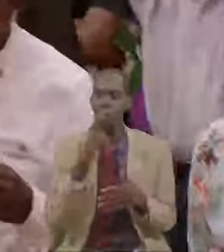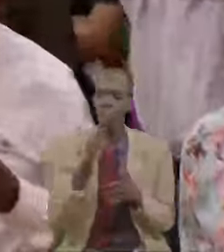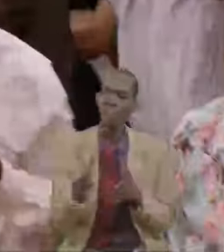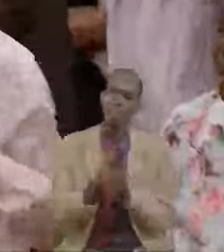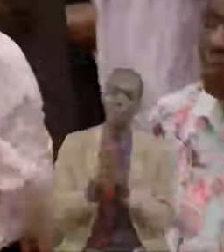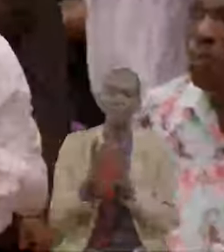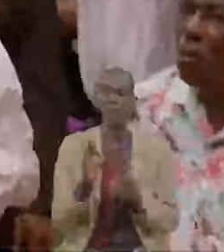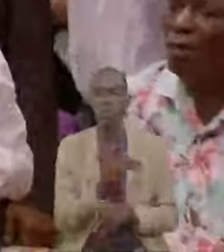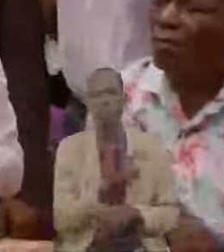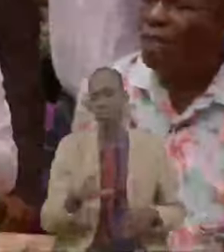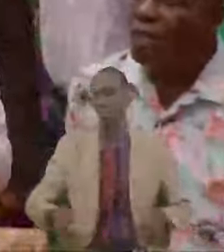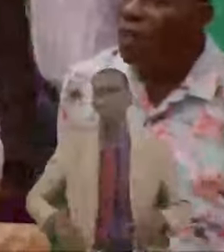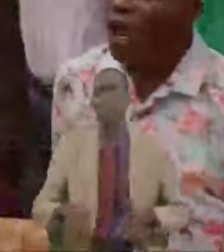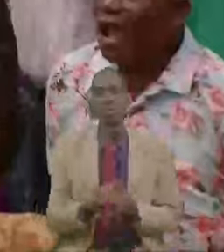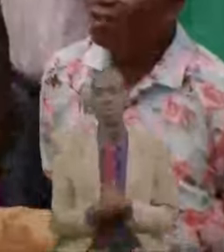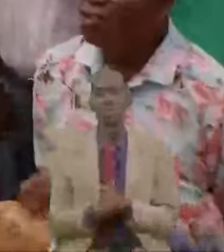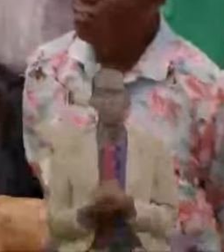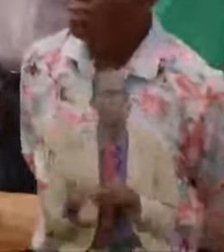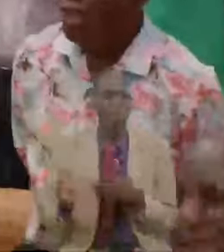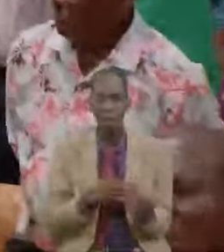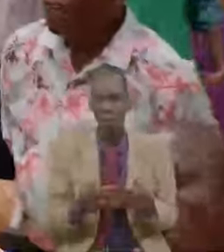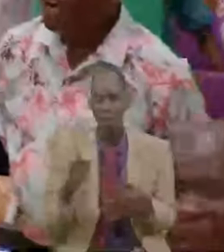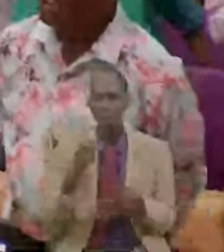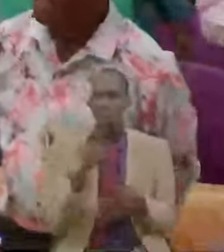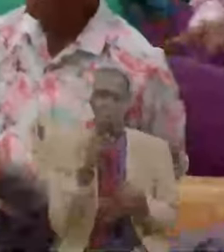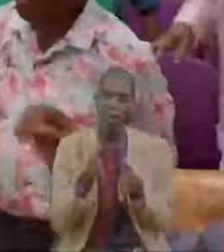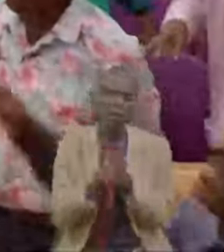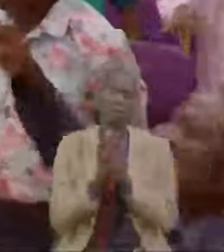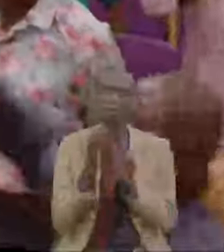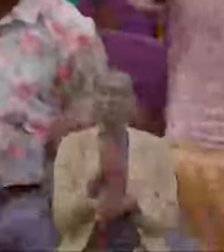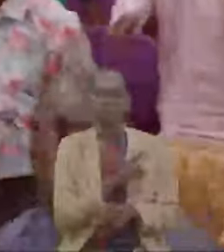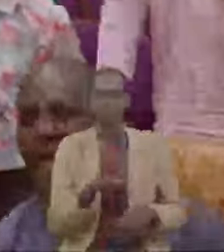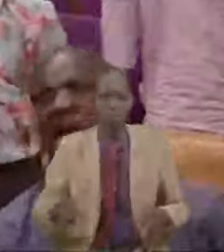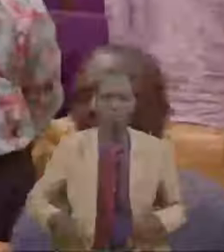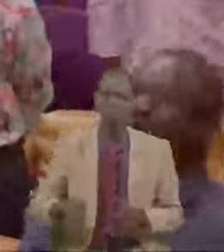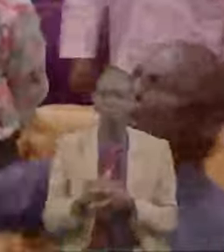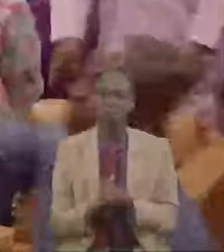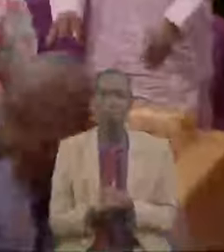Seigneur ce soir. Quel que soit ce que vous demandez au Seigneur ce soir.